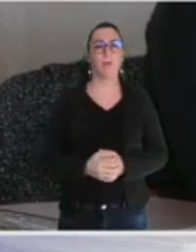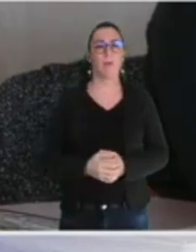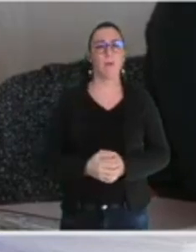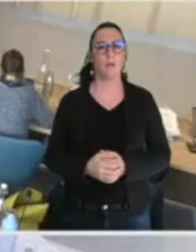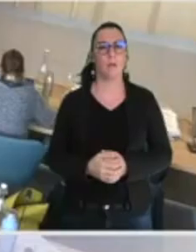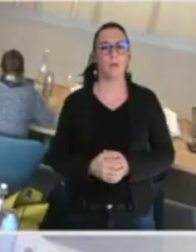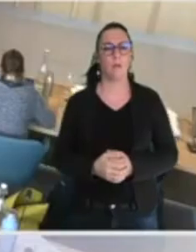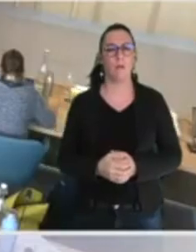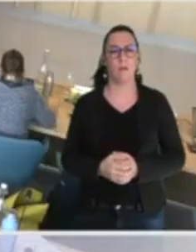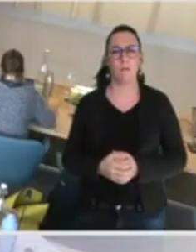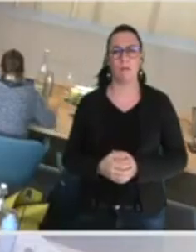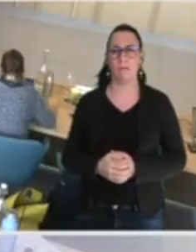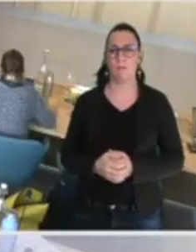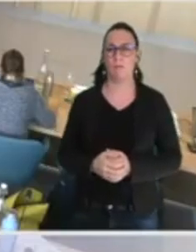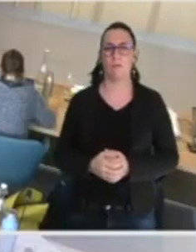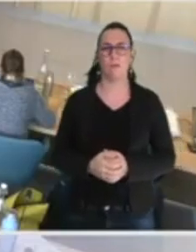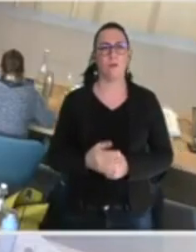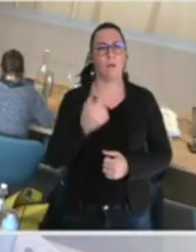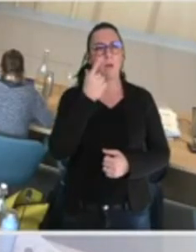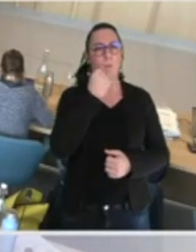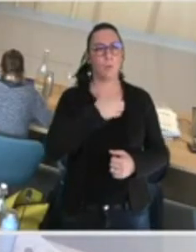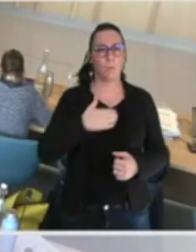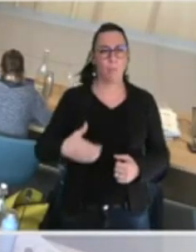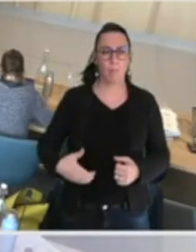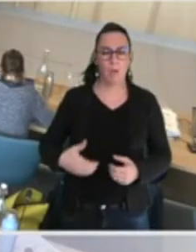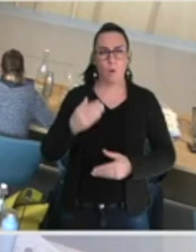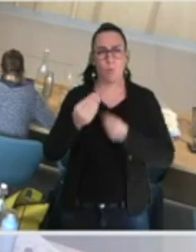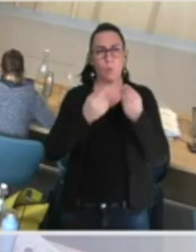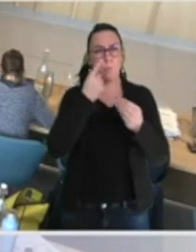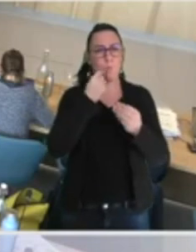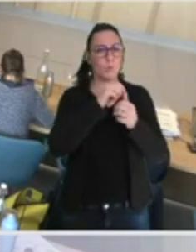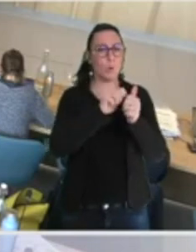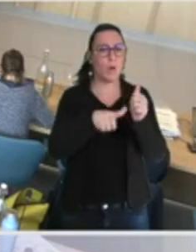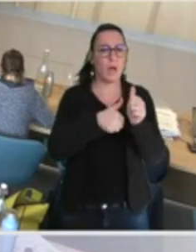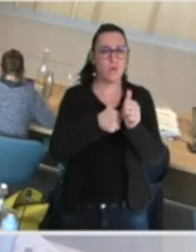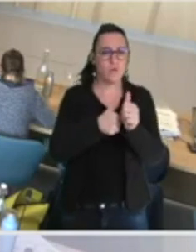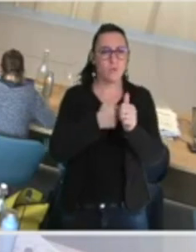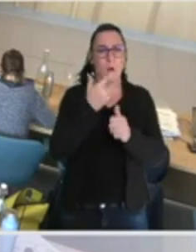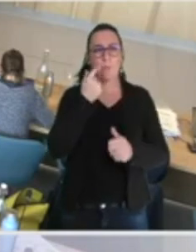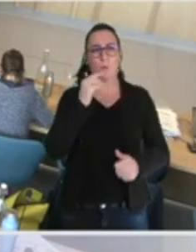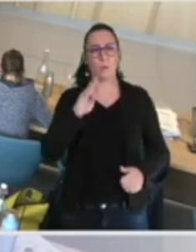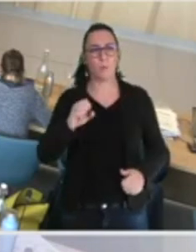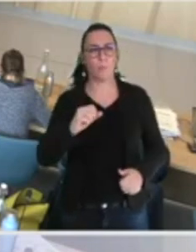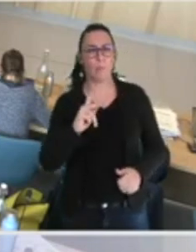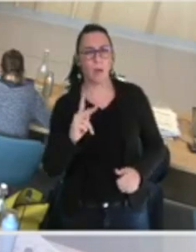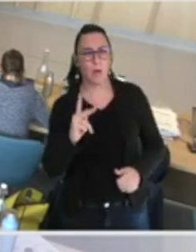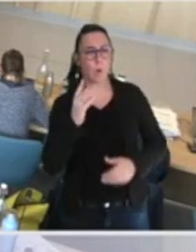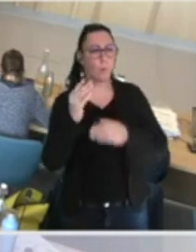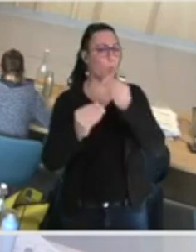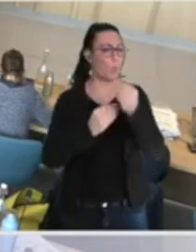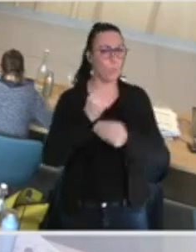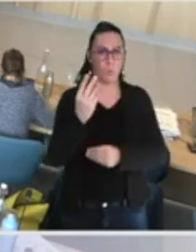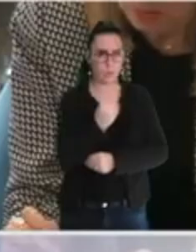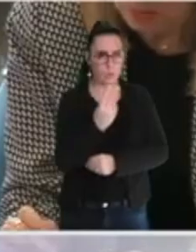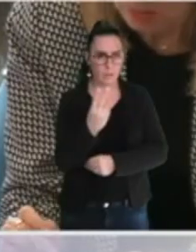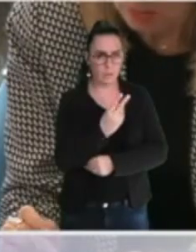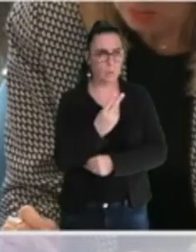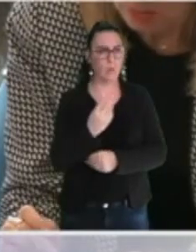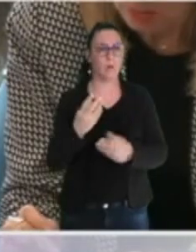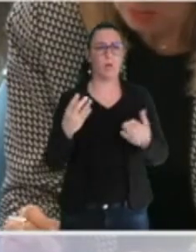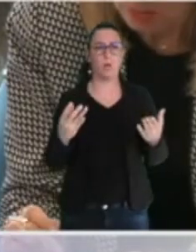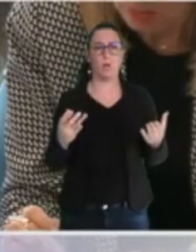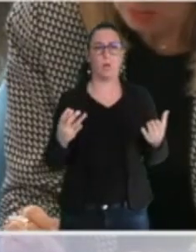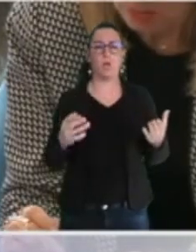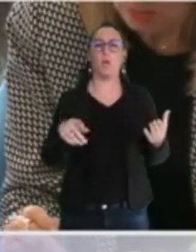Alors, monsieur le maire ou monsieur l'adjoint, monsieur Bach, ou tous les deux, bien évidemment,